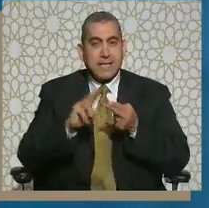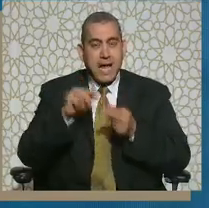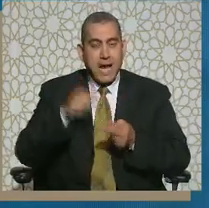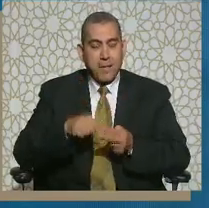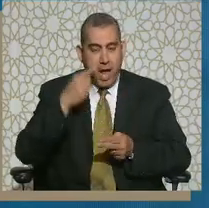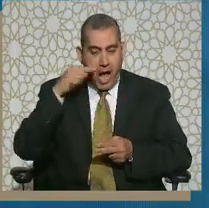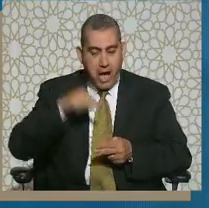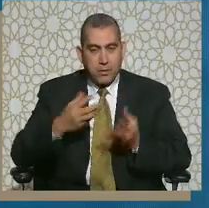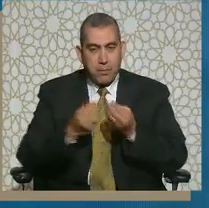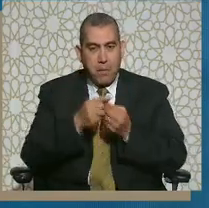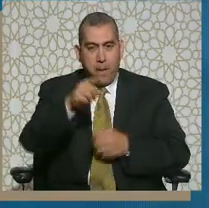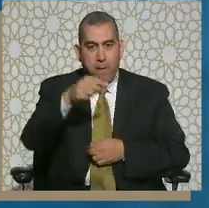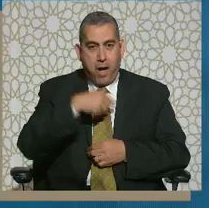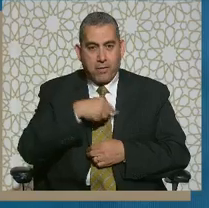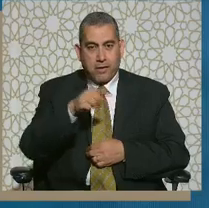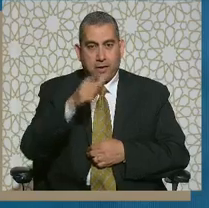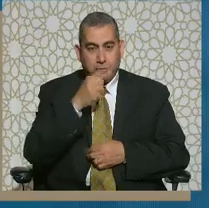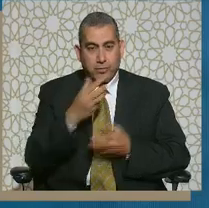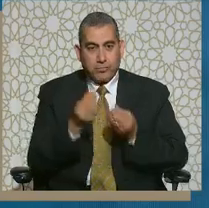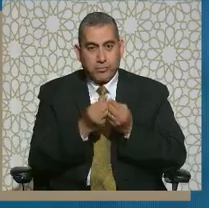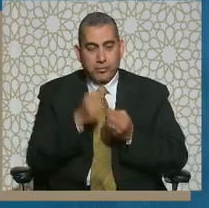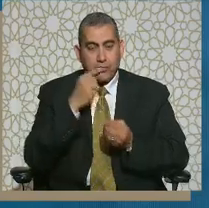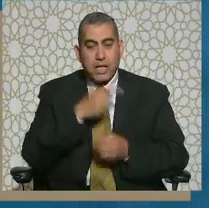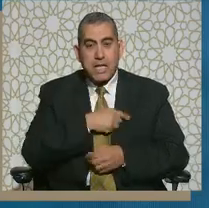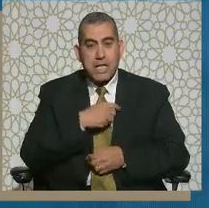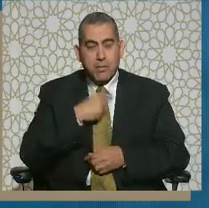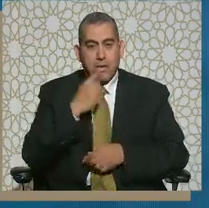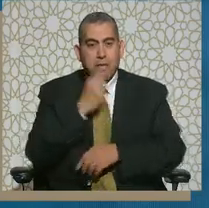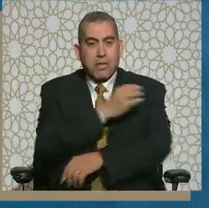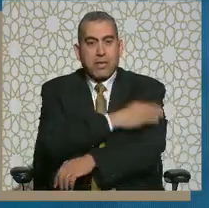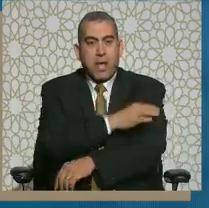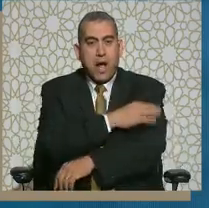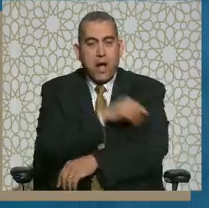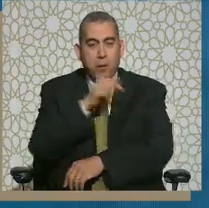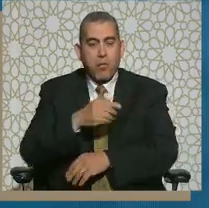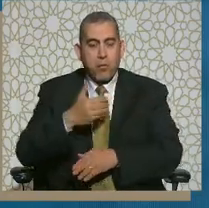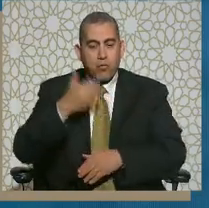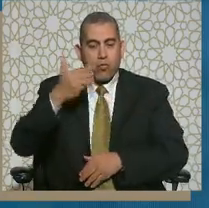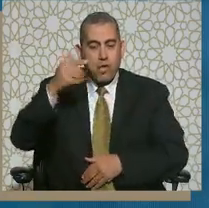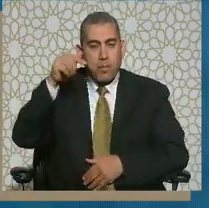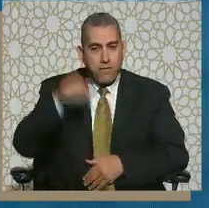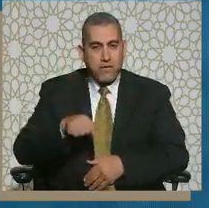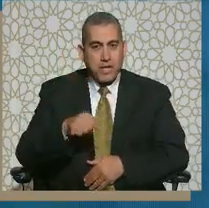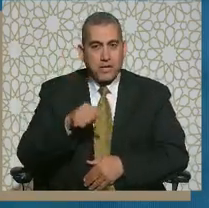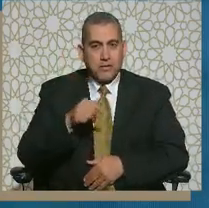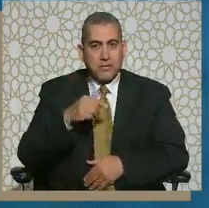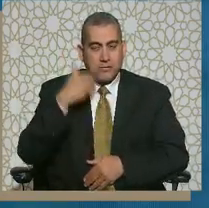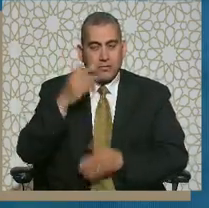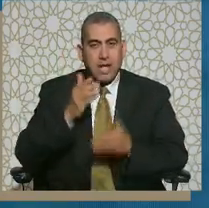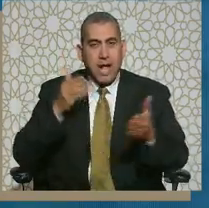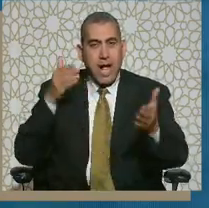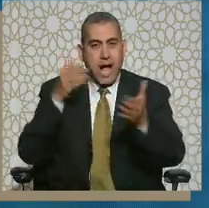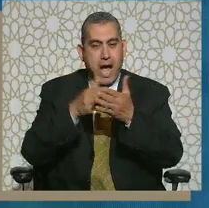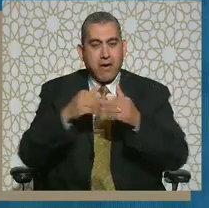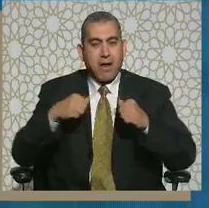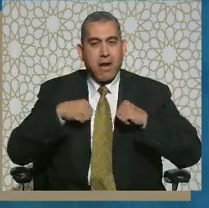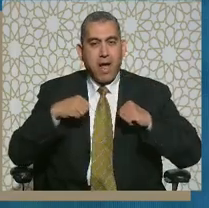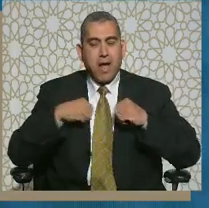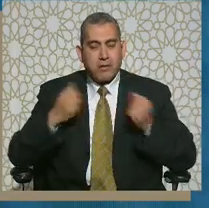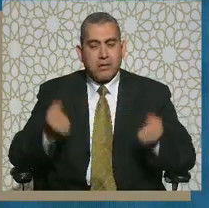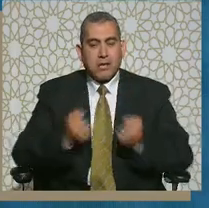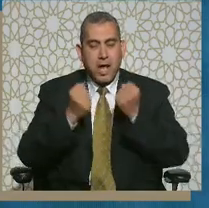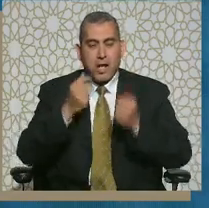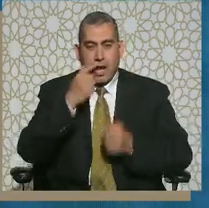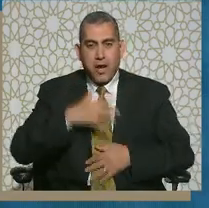نعيشه مع بعض ودي اللي بيسموها التجارب اللي ممكن في المستقبل ممكن توصلنا الى رياضه النفوس يا رب